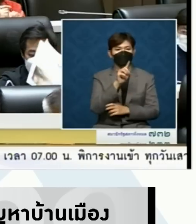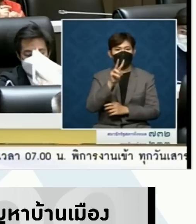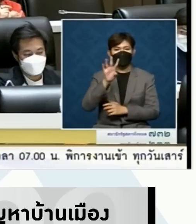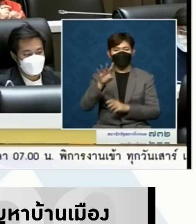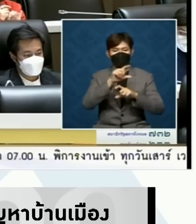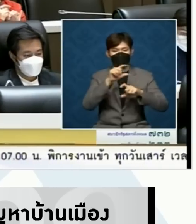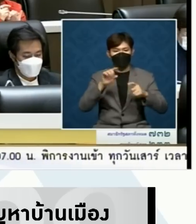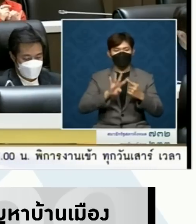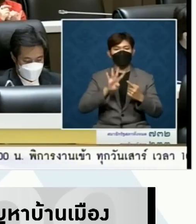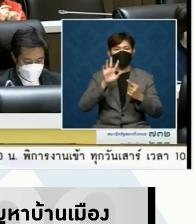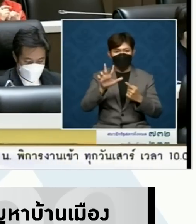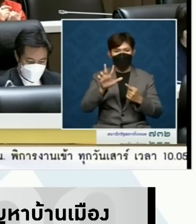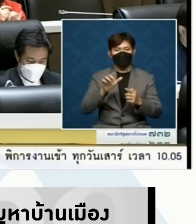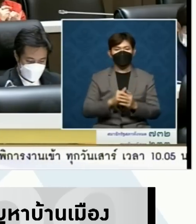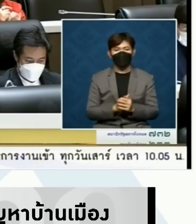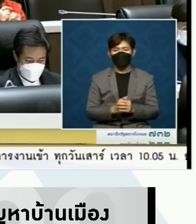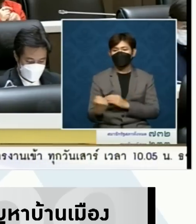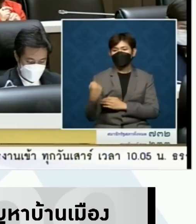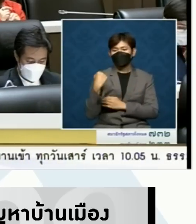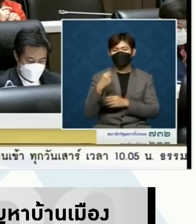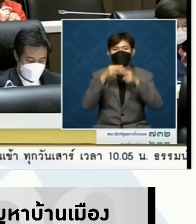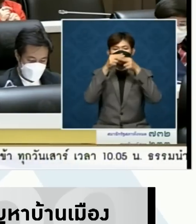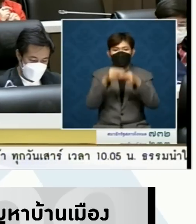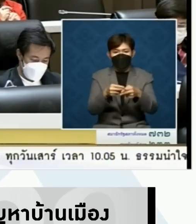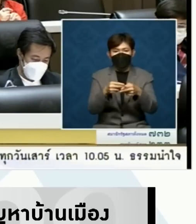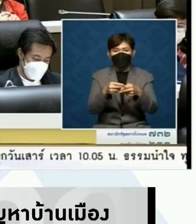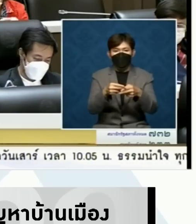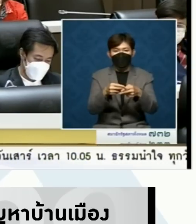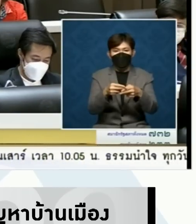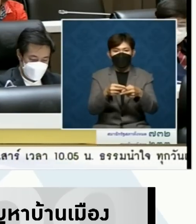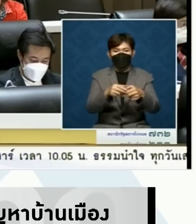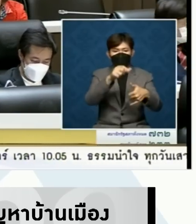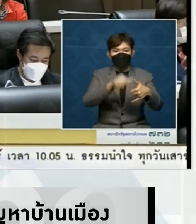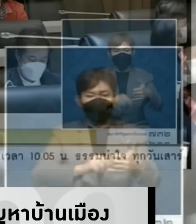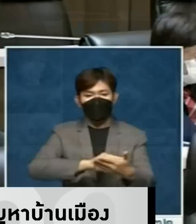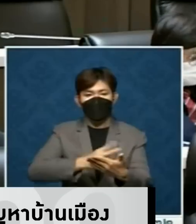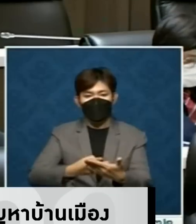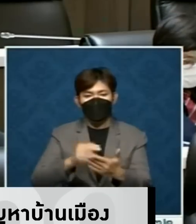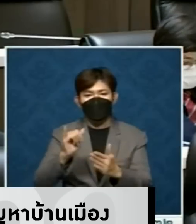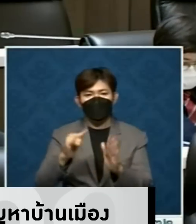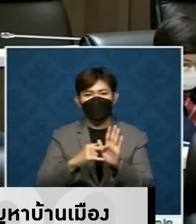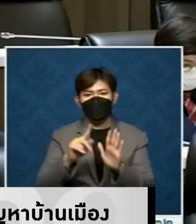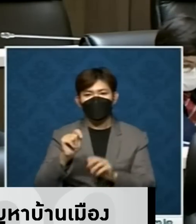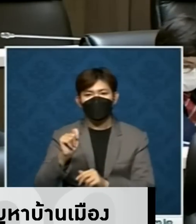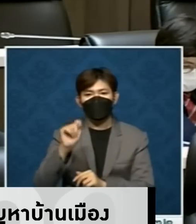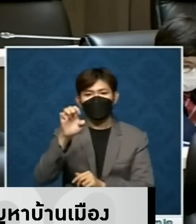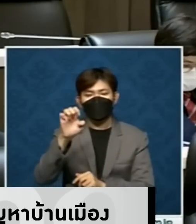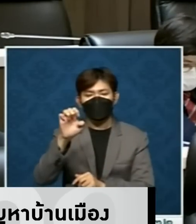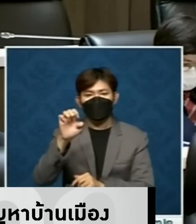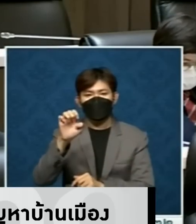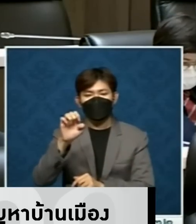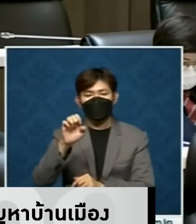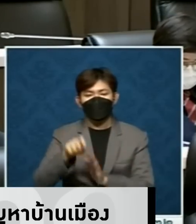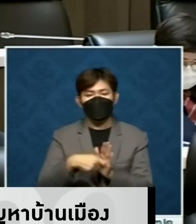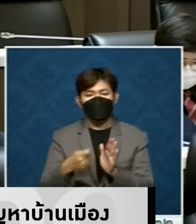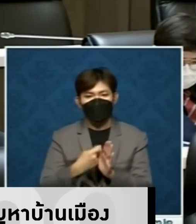ครับในฝั่งของรองวิปรัฐบาลคุณชินวัฒน์บุญเกียรติบอกว่าในวันจันทร์เนี้ยนะครับวิปรัฐบาลจะมีการประชุมกัน